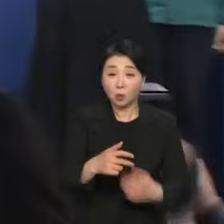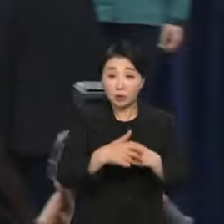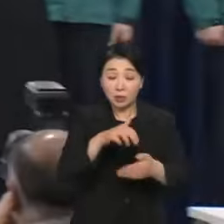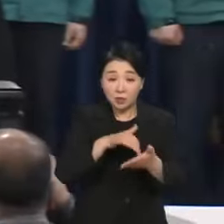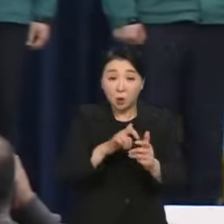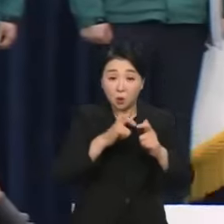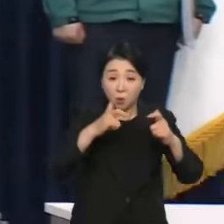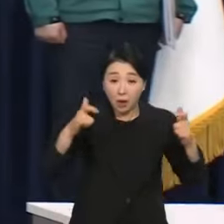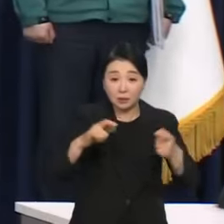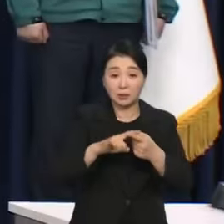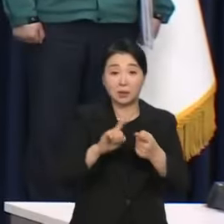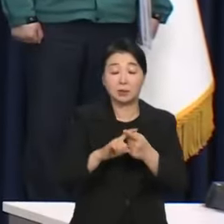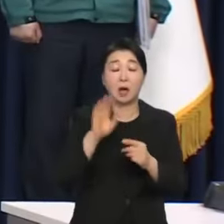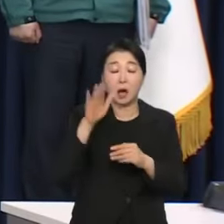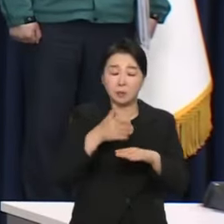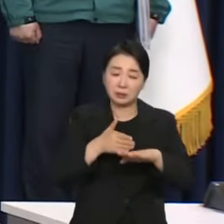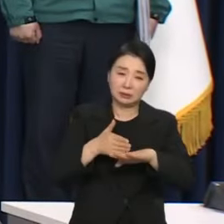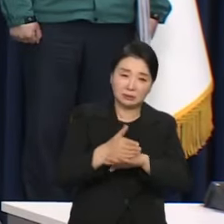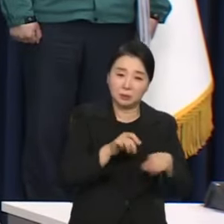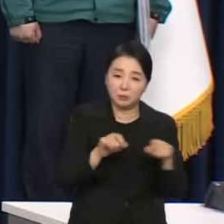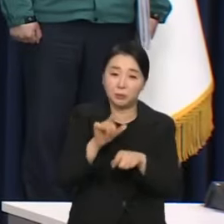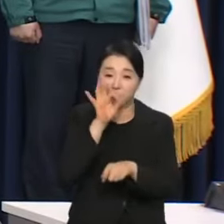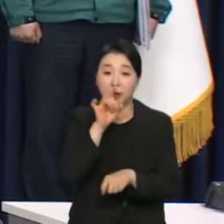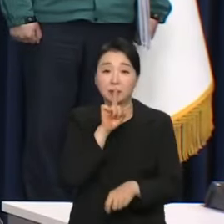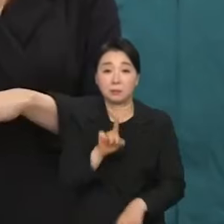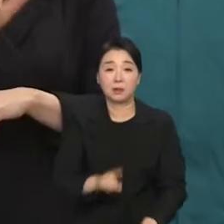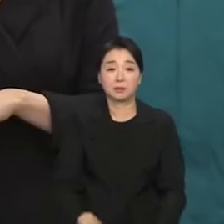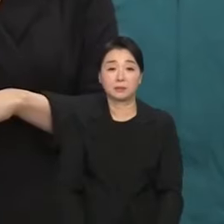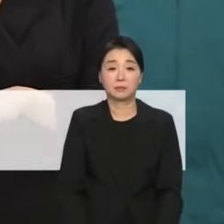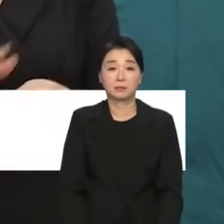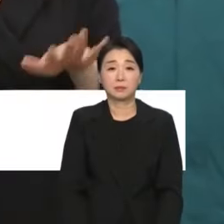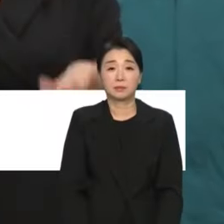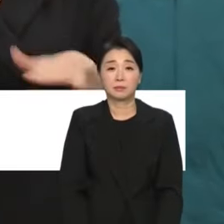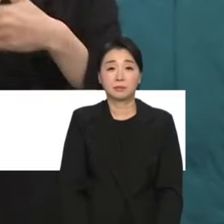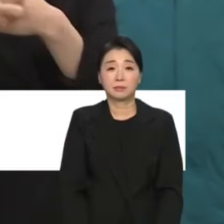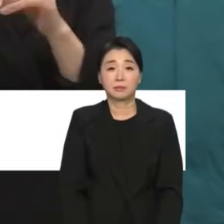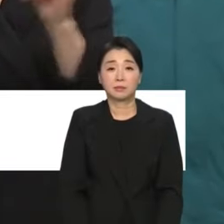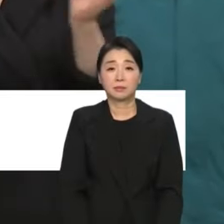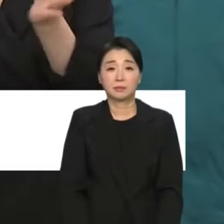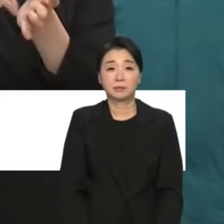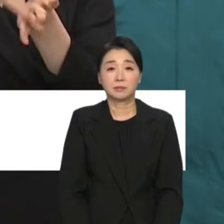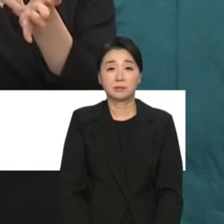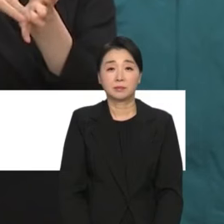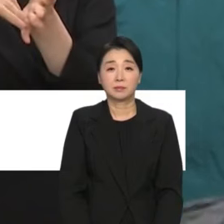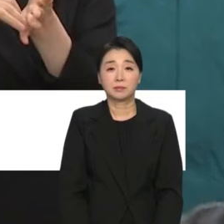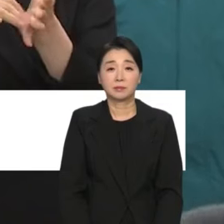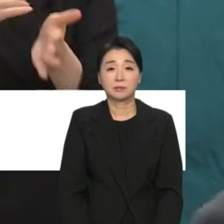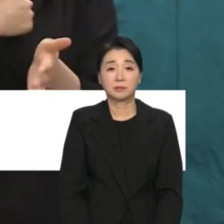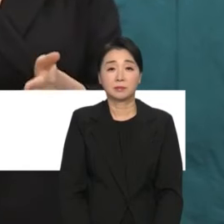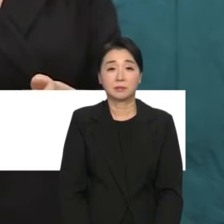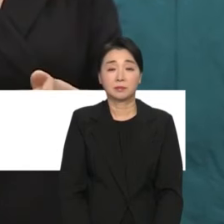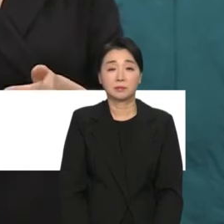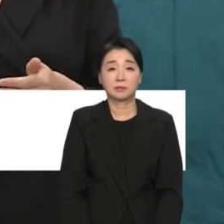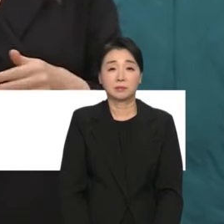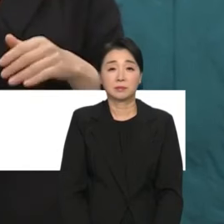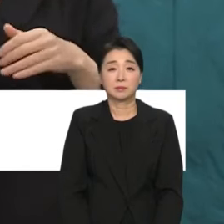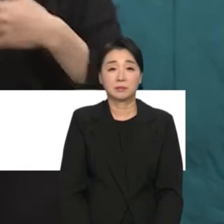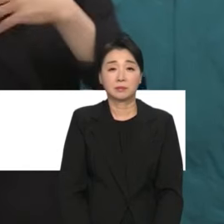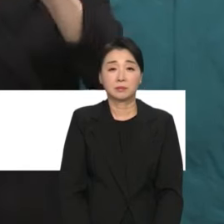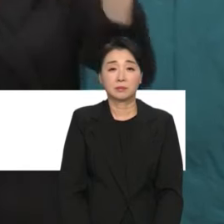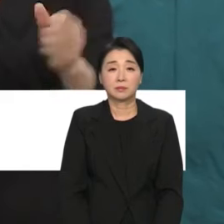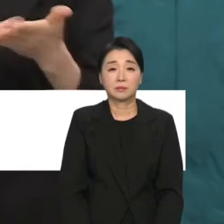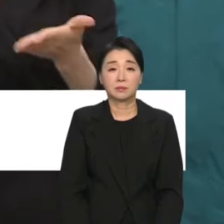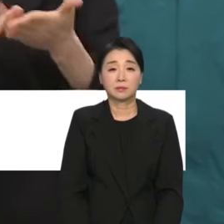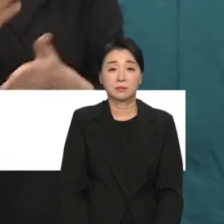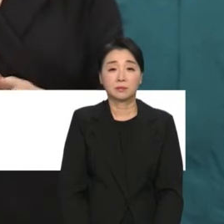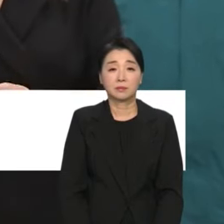정원 확대는 더 늦출 수 없다고 했습니다. 절대적인 의사 수가 확보되지 않는다면 의료개혁은